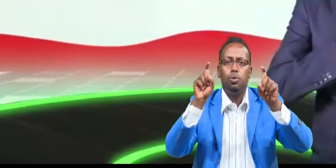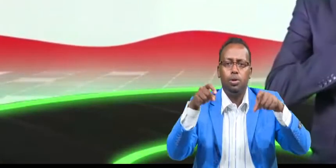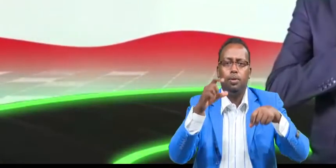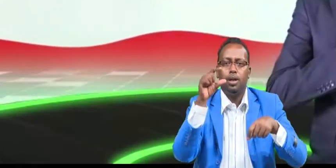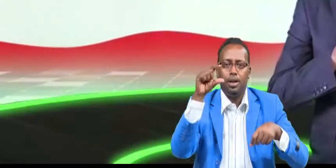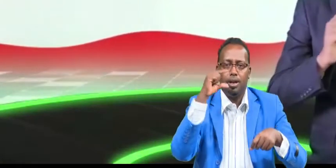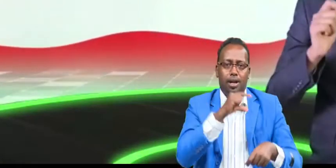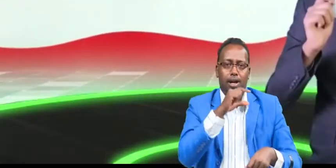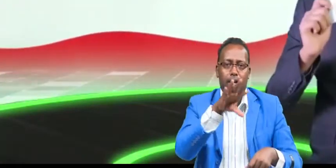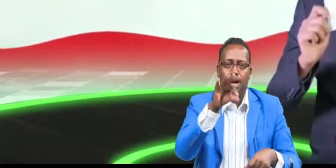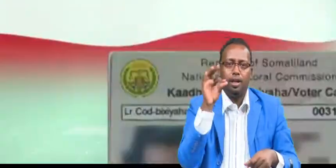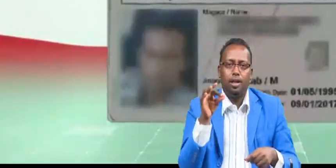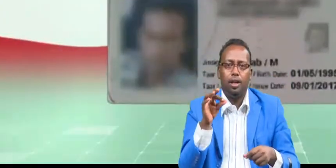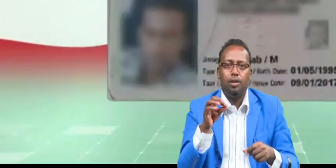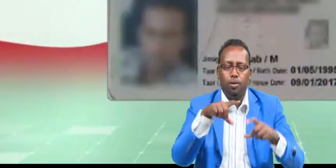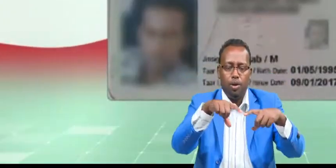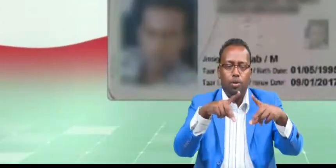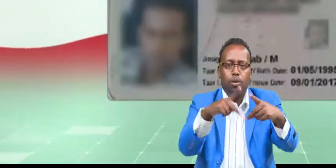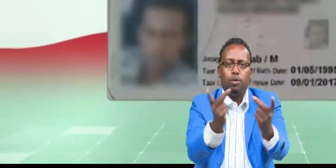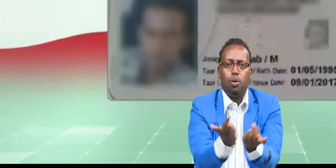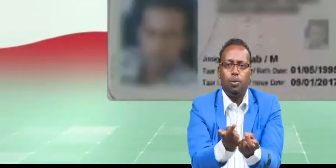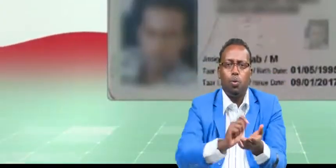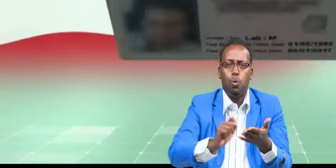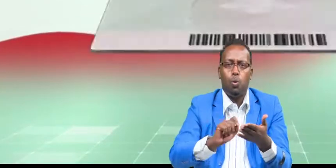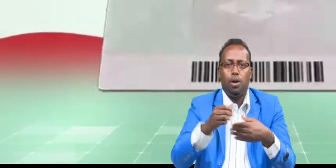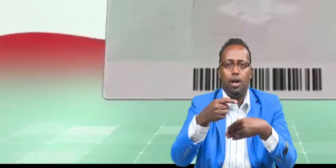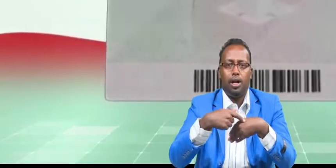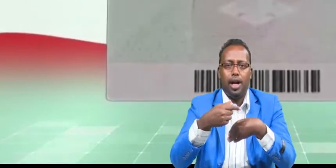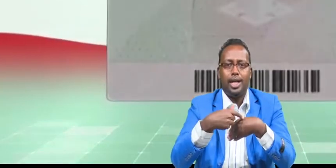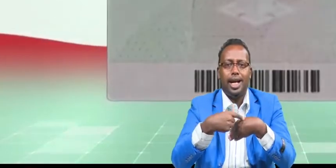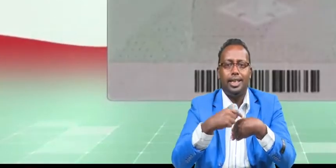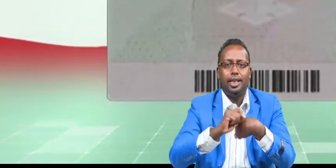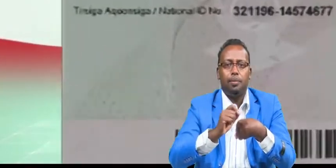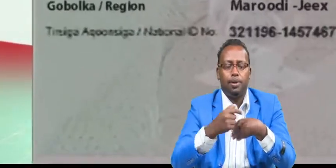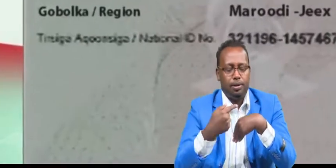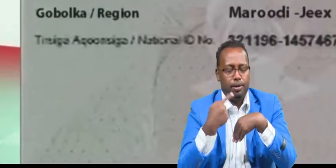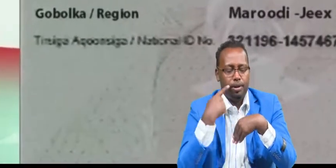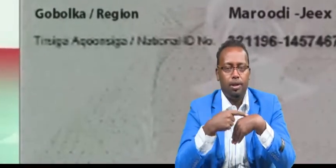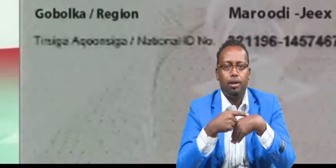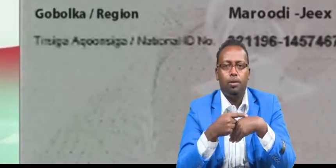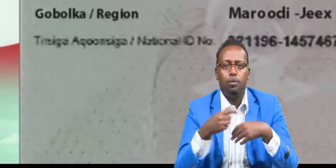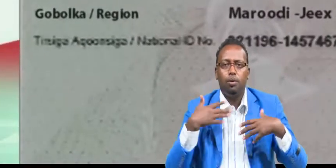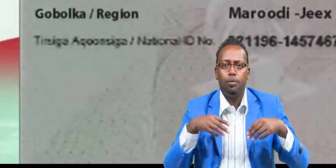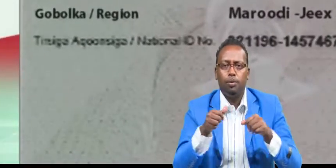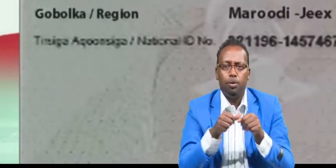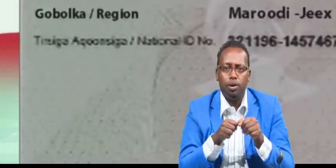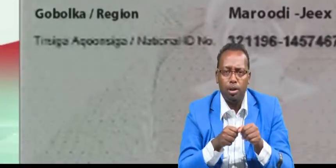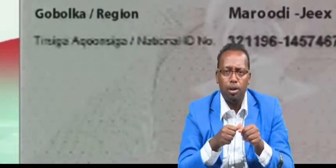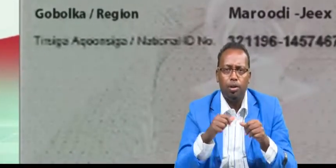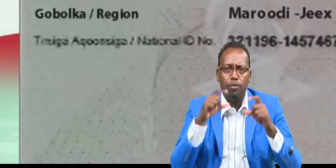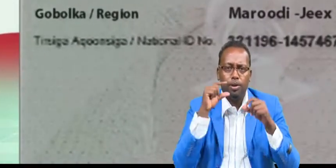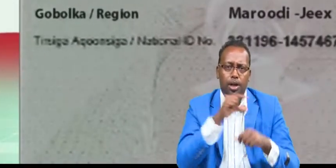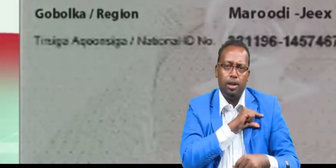doorashada, sii qaada kaarkaaga codbixinta adigoo ka codeyn doona goobta kugu qoran kaarkaaga codbixinta xaggiisa dambe. Waa inuu codeeyuhu